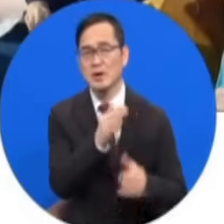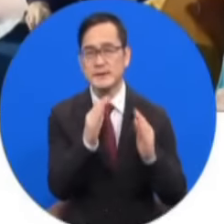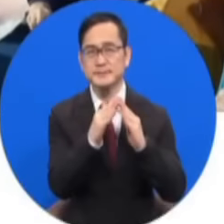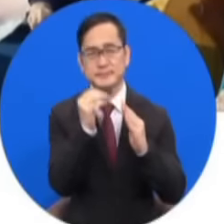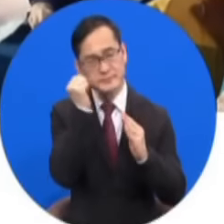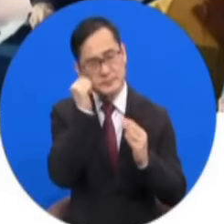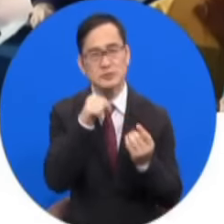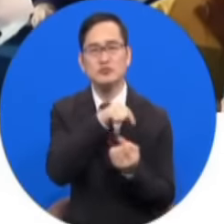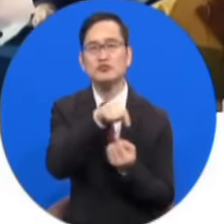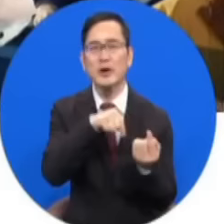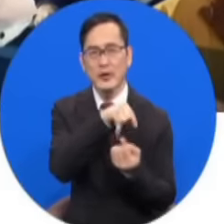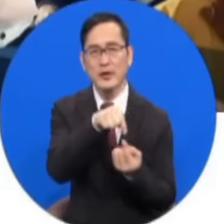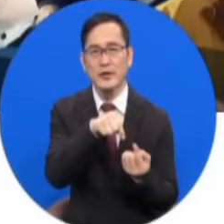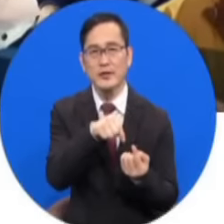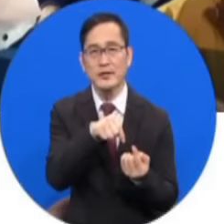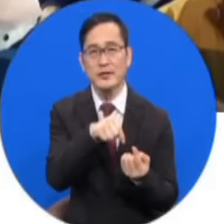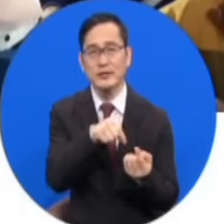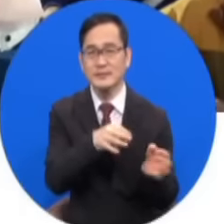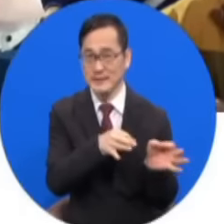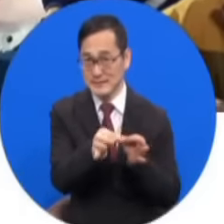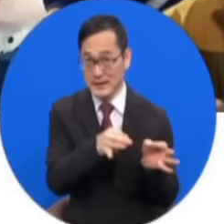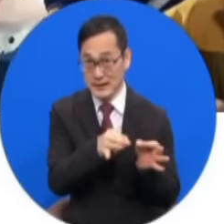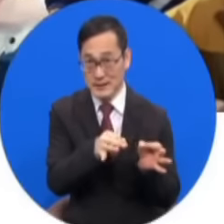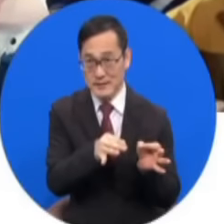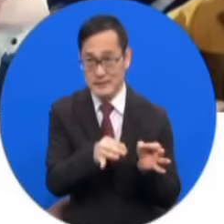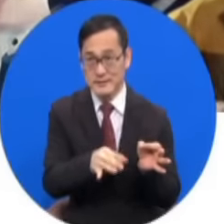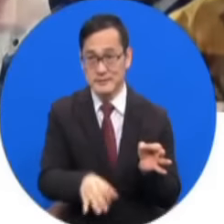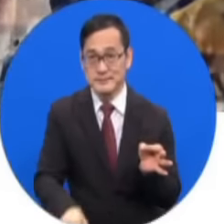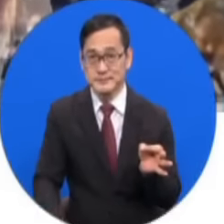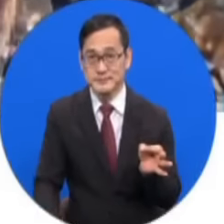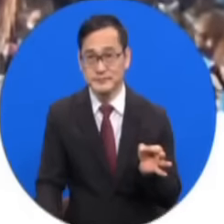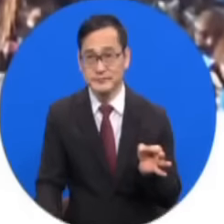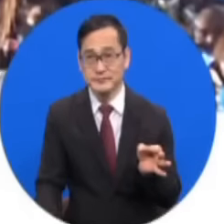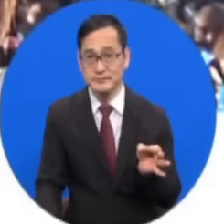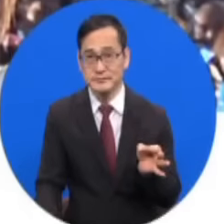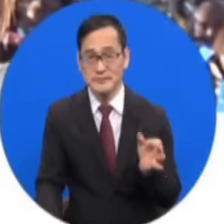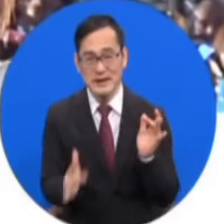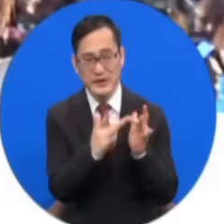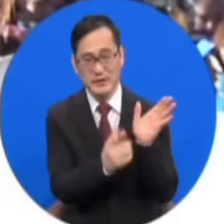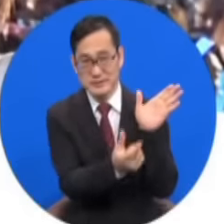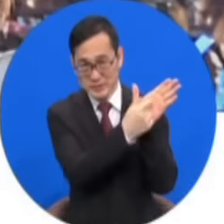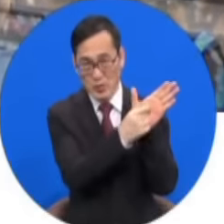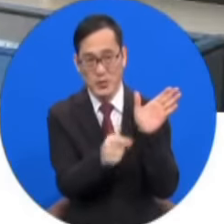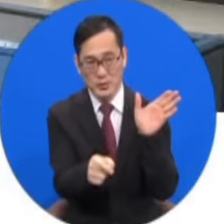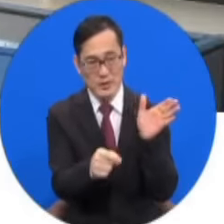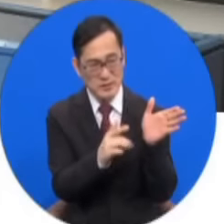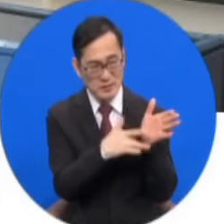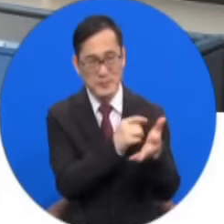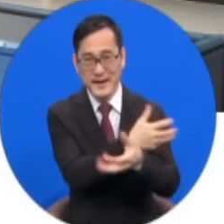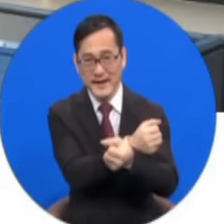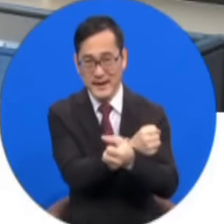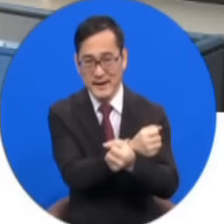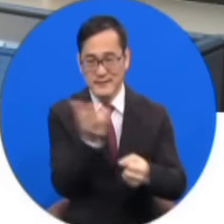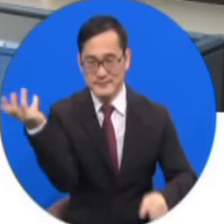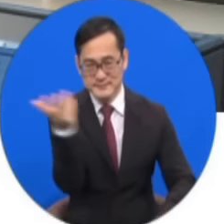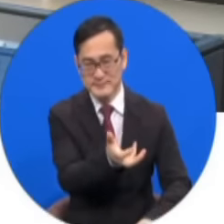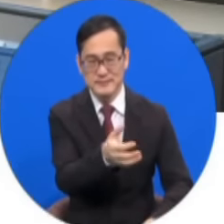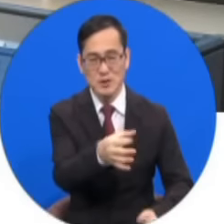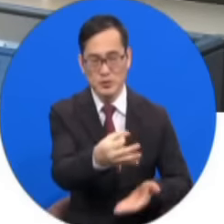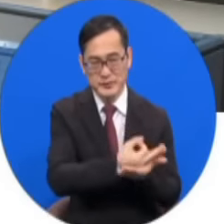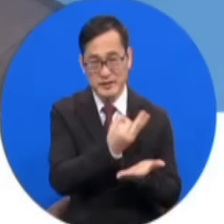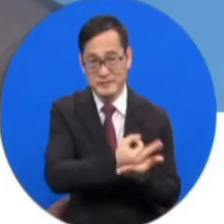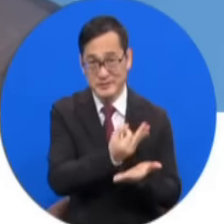제주도 별장을 그 공유 숙박업 어플에 등록하고 운영을 한 것으로 드러났기 때문에 저는 이것은